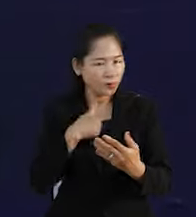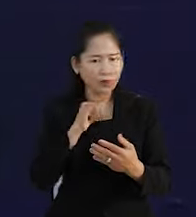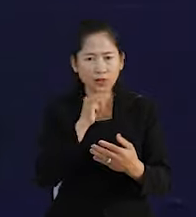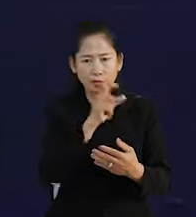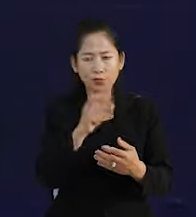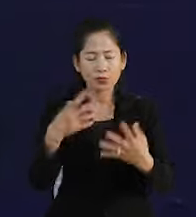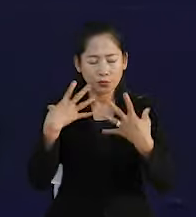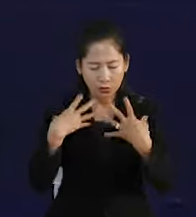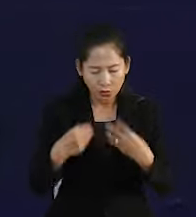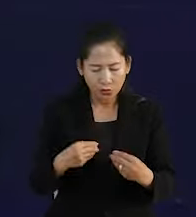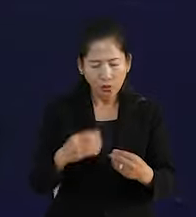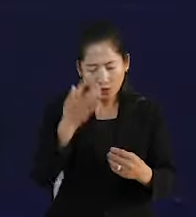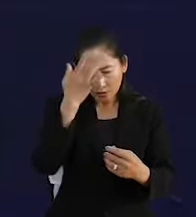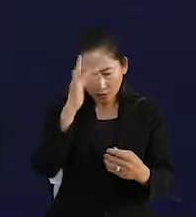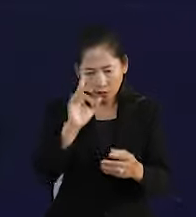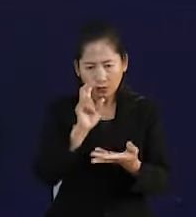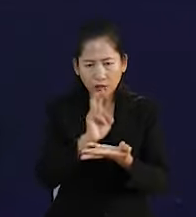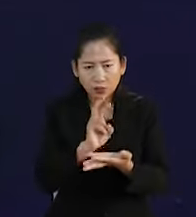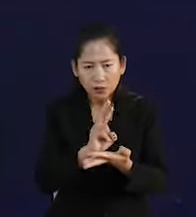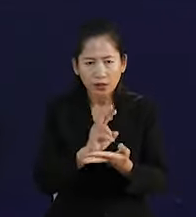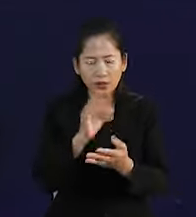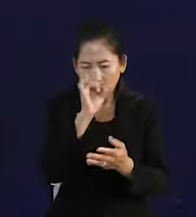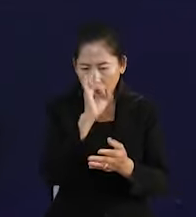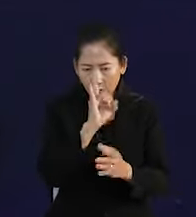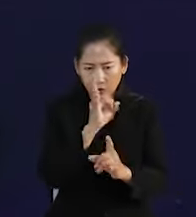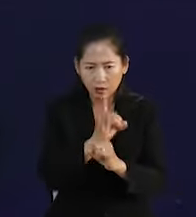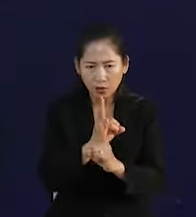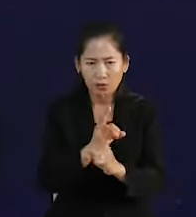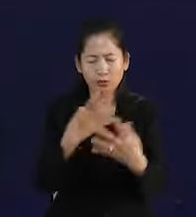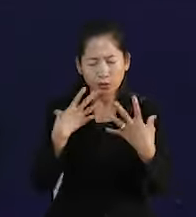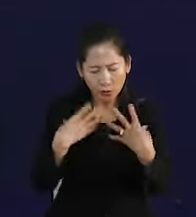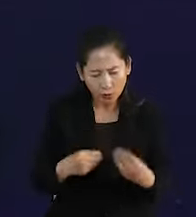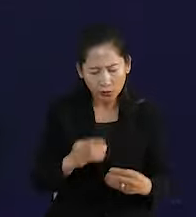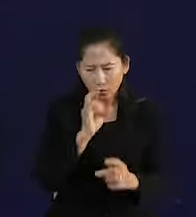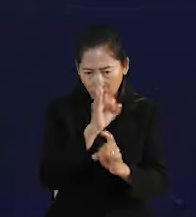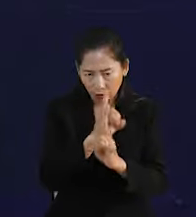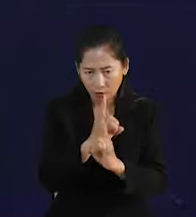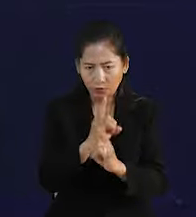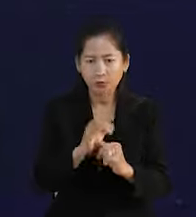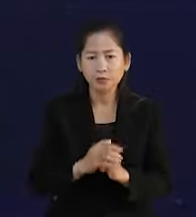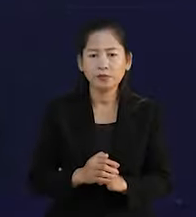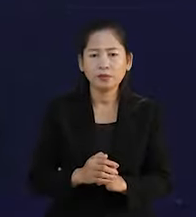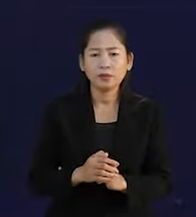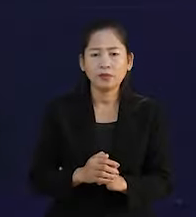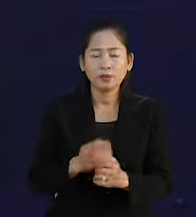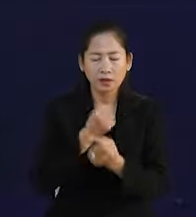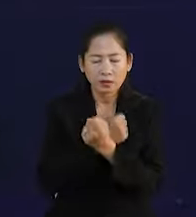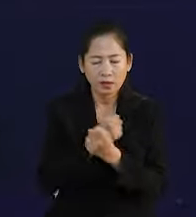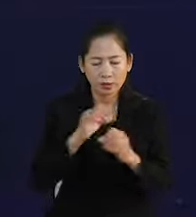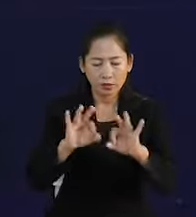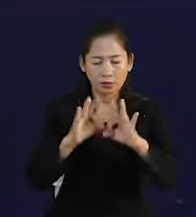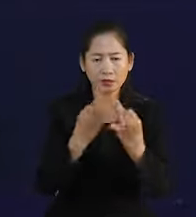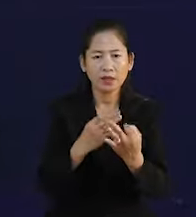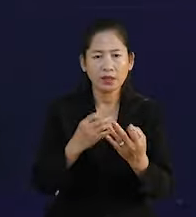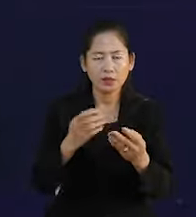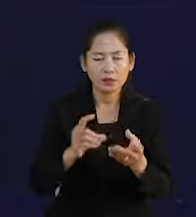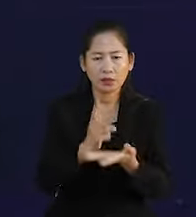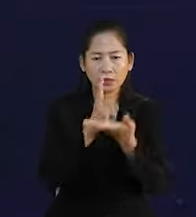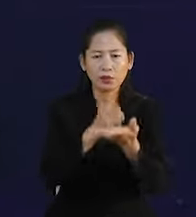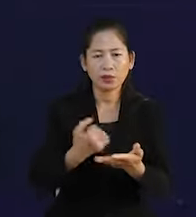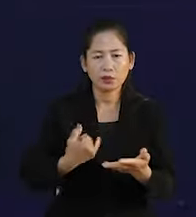ជាមនុស្សស្លូតបូតមានប្រាជ្ញាឧស្សាហ៍និងម៉ត់ចត់ស្លូតបូតតែម៉ត់ចត់ណាកូនណាចាគាត់ស្រឡាញ់ក្រុមគ្រួសារនិងគុតគ